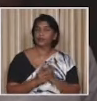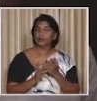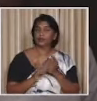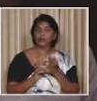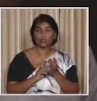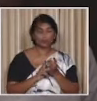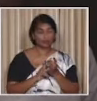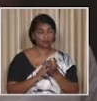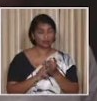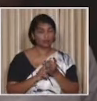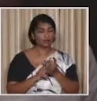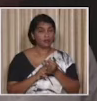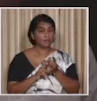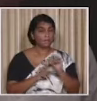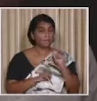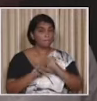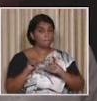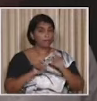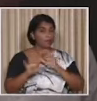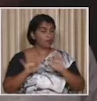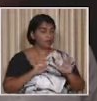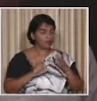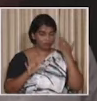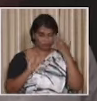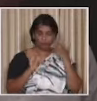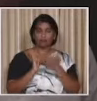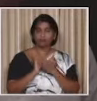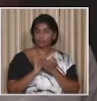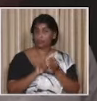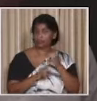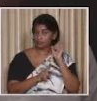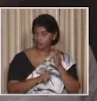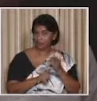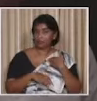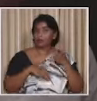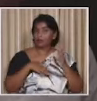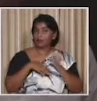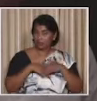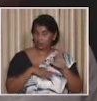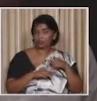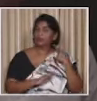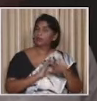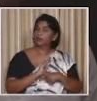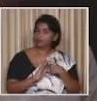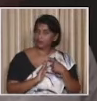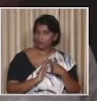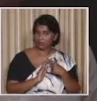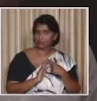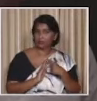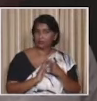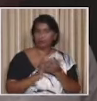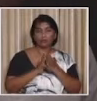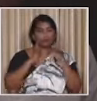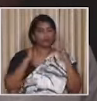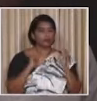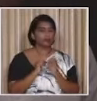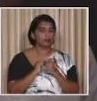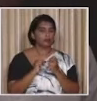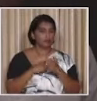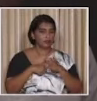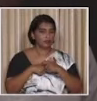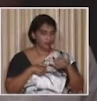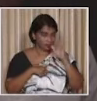විදායකය හැසිරවීමේ කාරණයට මුහුණ දීලා ඉන්නේ රටේ විශාල අර්බුදයක්